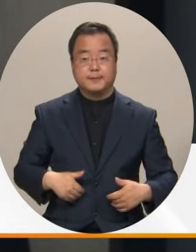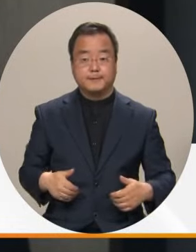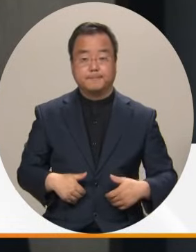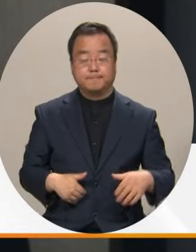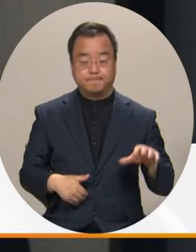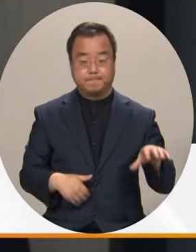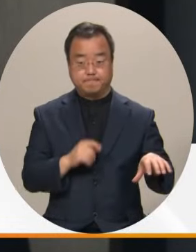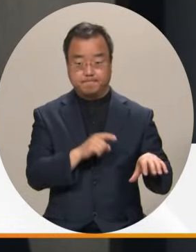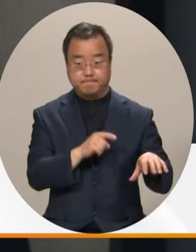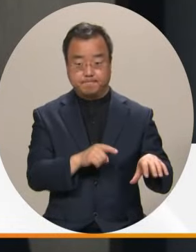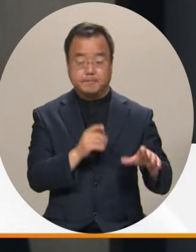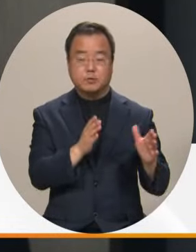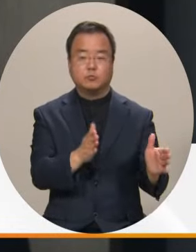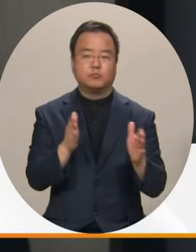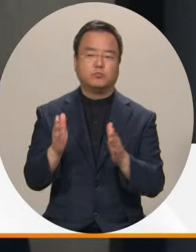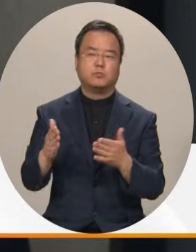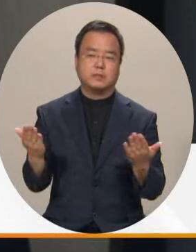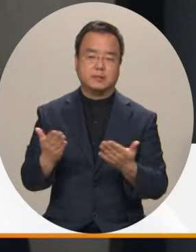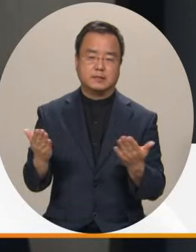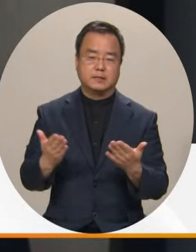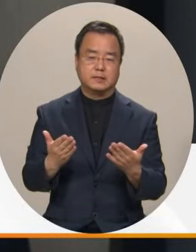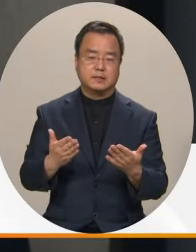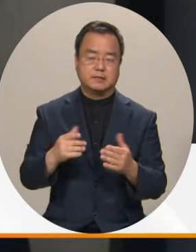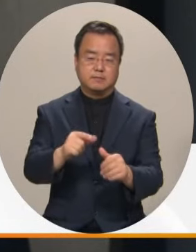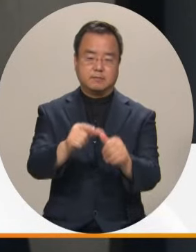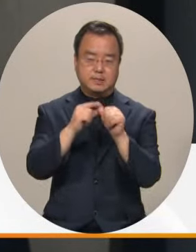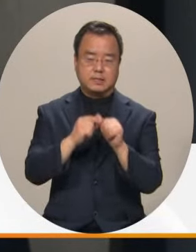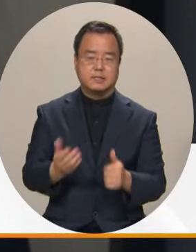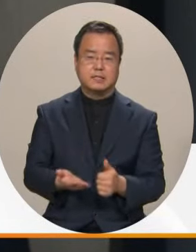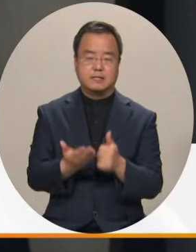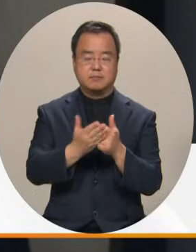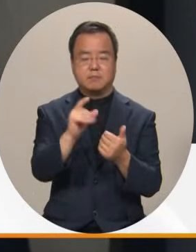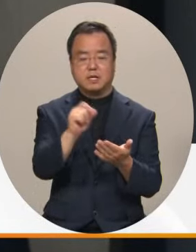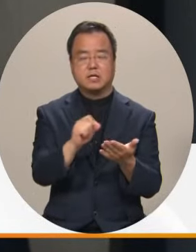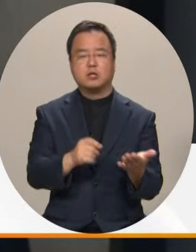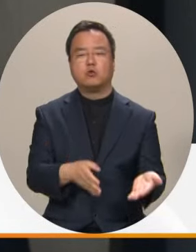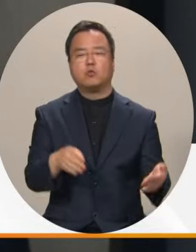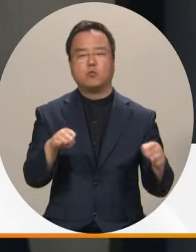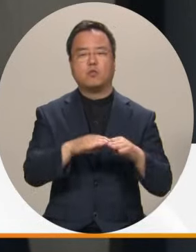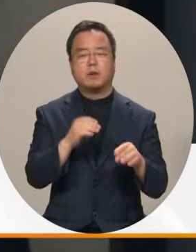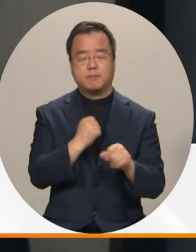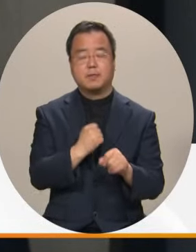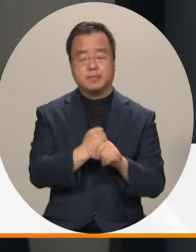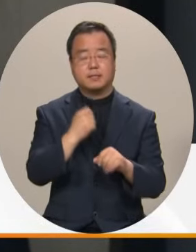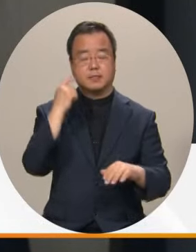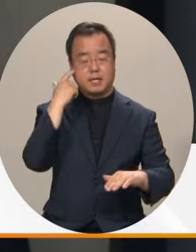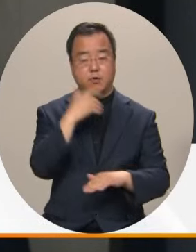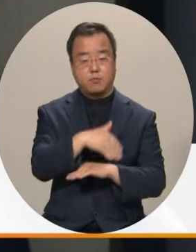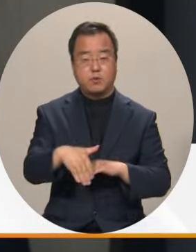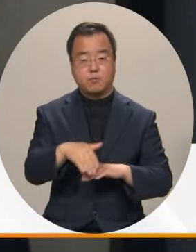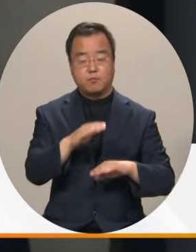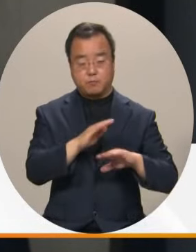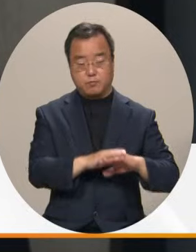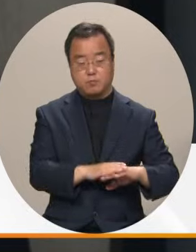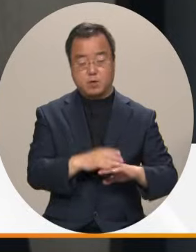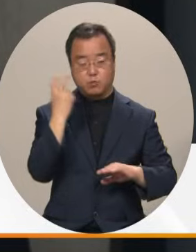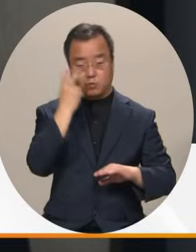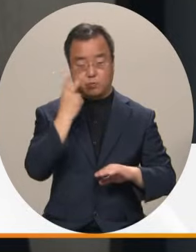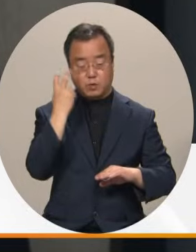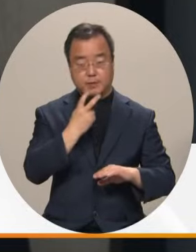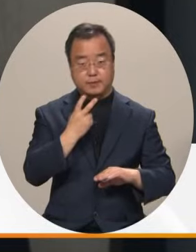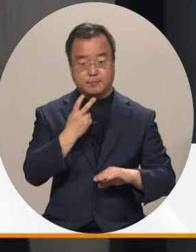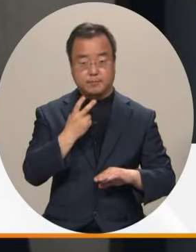장소들을 마련하는 입양 기록관이 아뭐 필요할 것 같습니다 입양 기록관을 통해서 잘 보존하고 관리하고